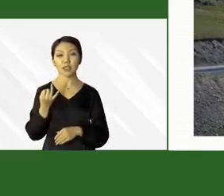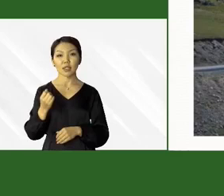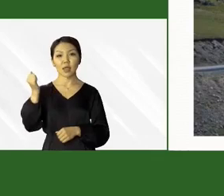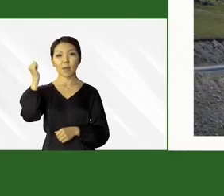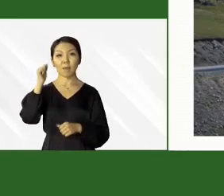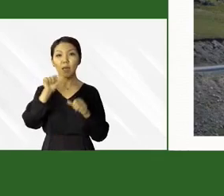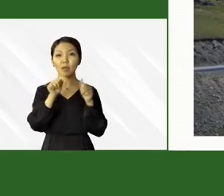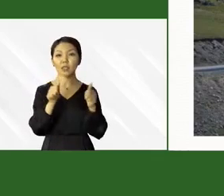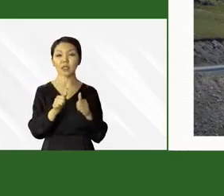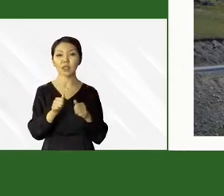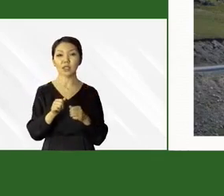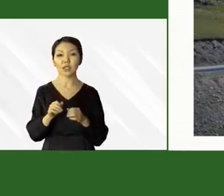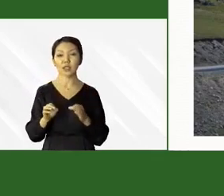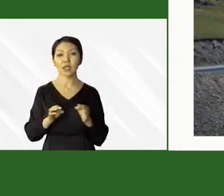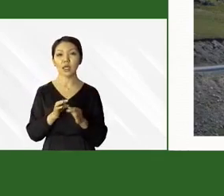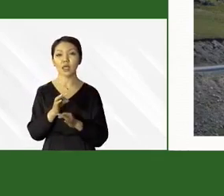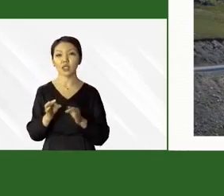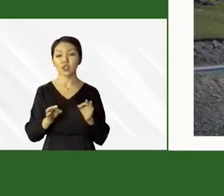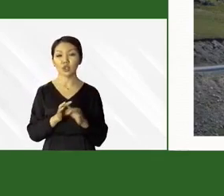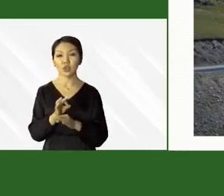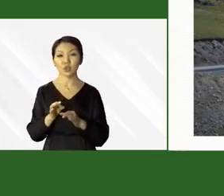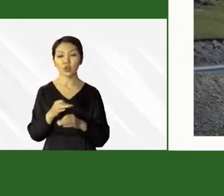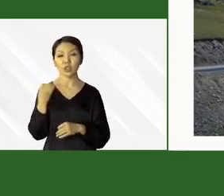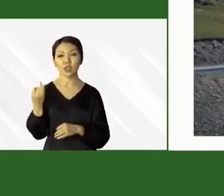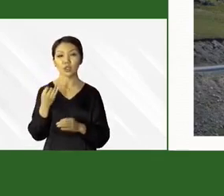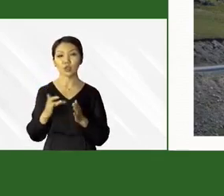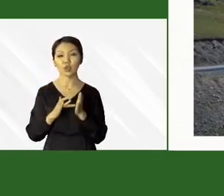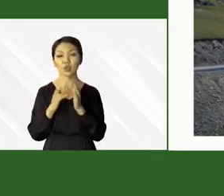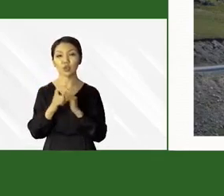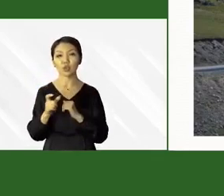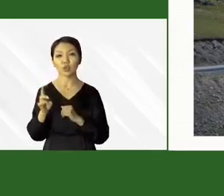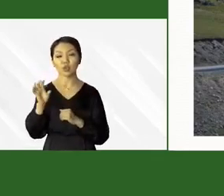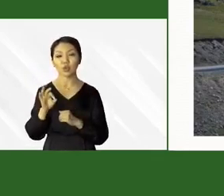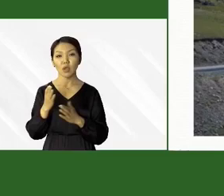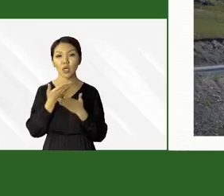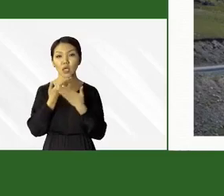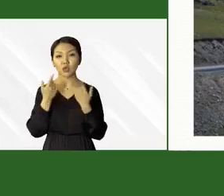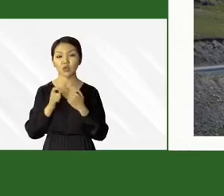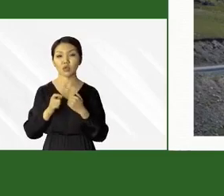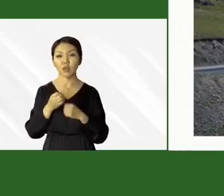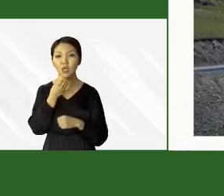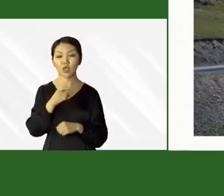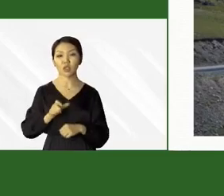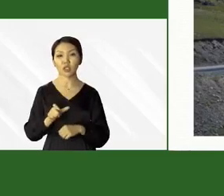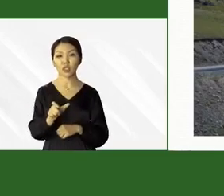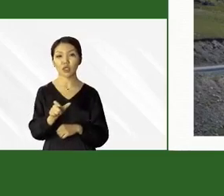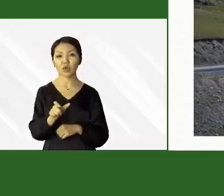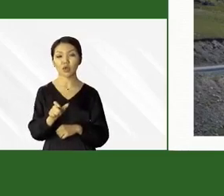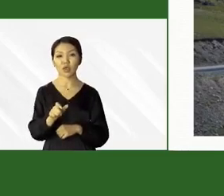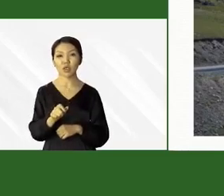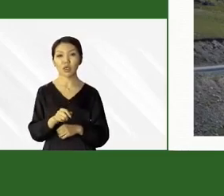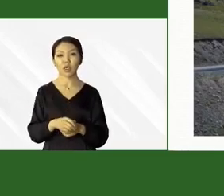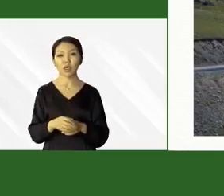памятники архитектуры влекут туристов, но отсутствие инфраструктуры и дорог не позволяет